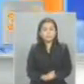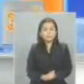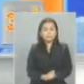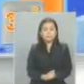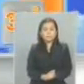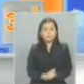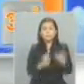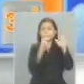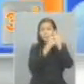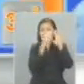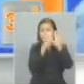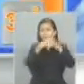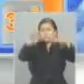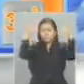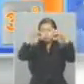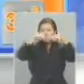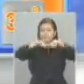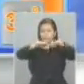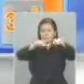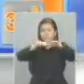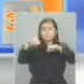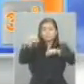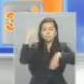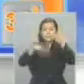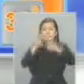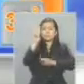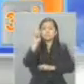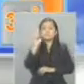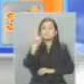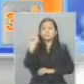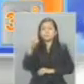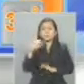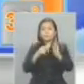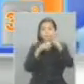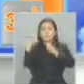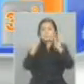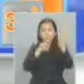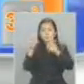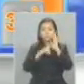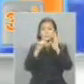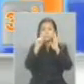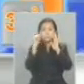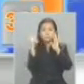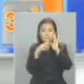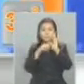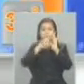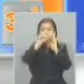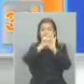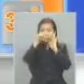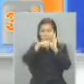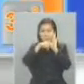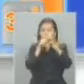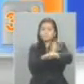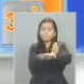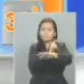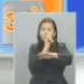ภาคกลางมีฝนฟ้าคะนองกระจาย160ของพื้นที่ส่วนมากที่บริเวณจังหวัดนครสวรรค์อุทัยธานีสุพรรณบุรีพระนครศรี